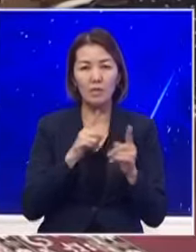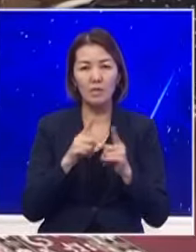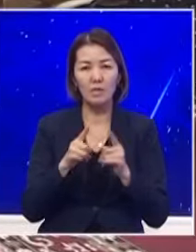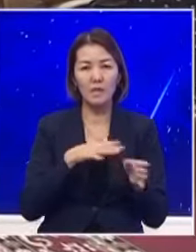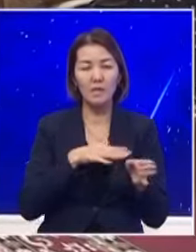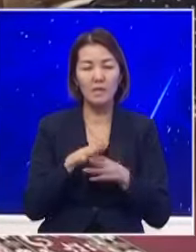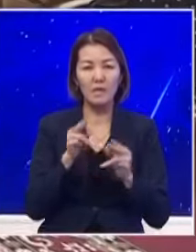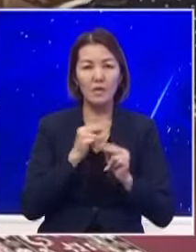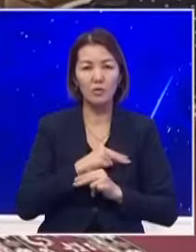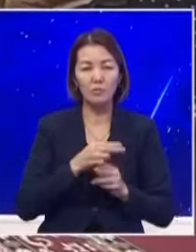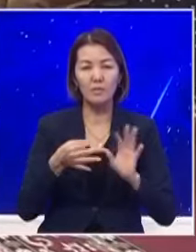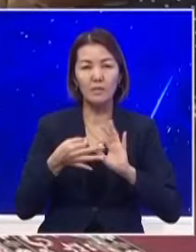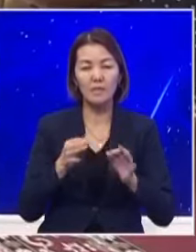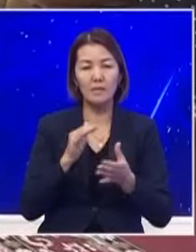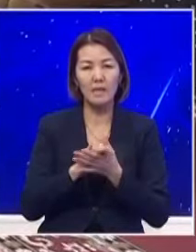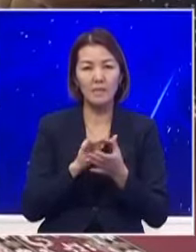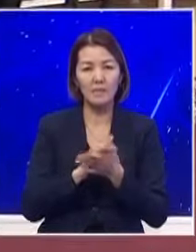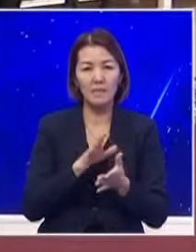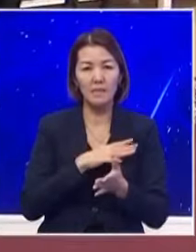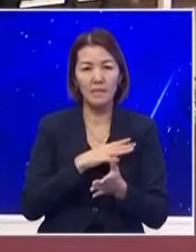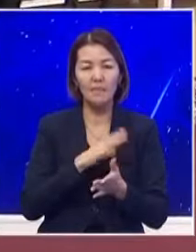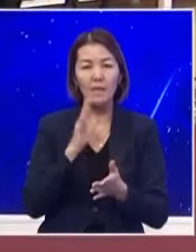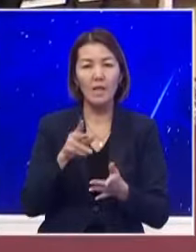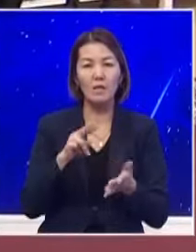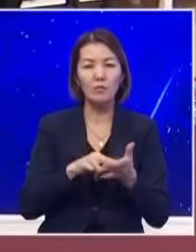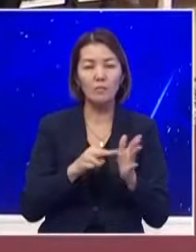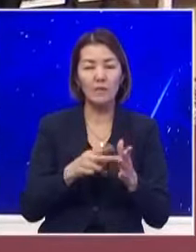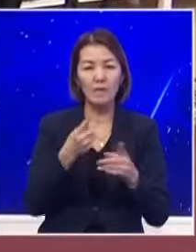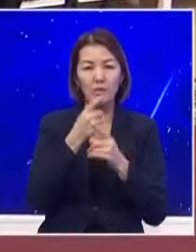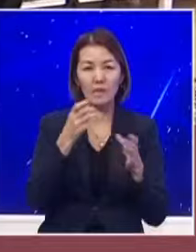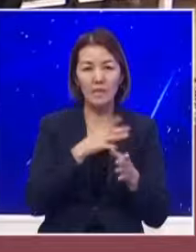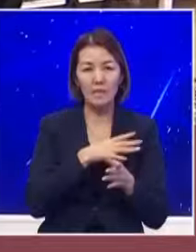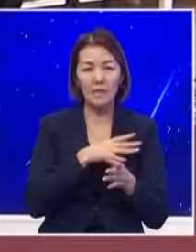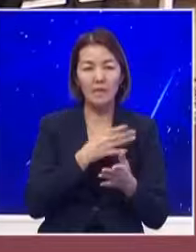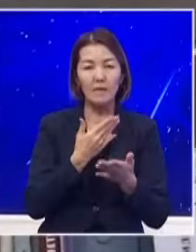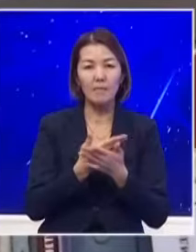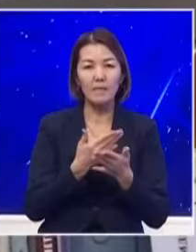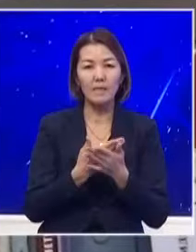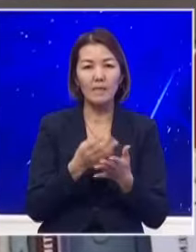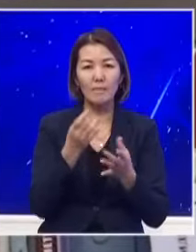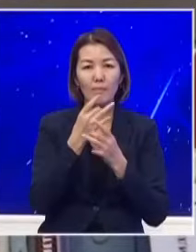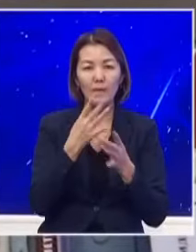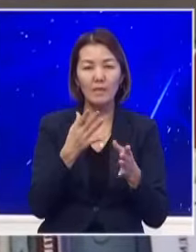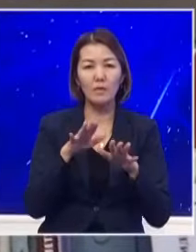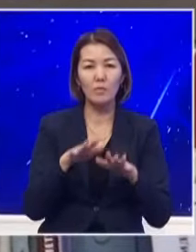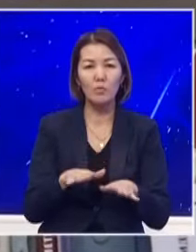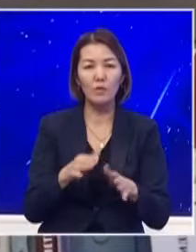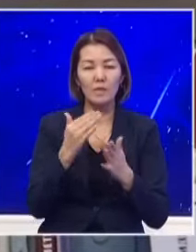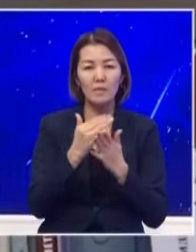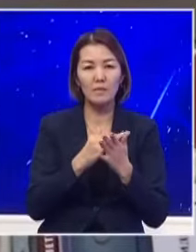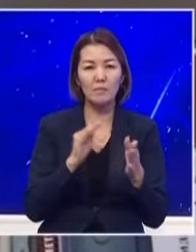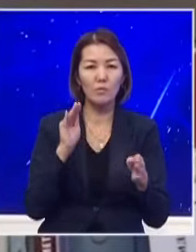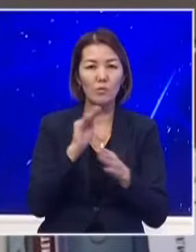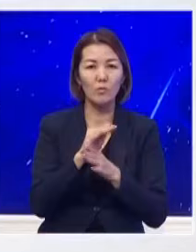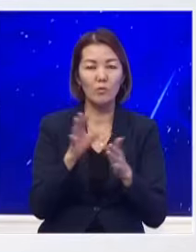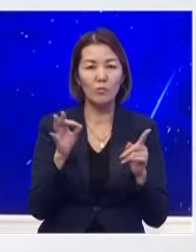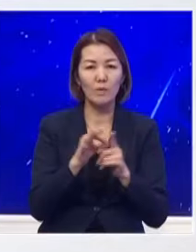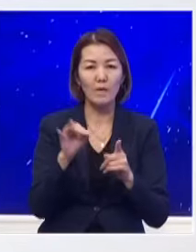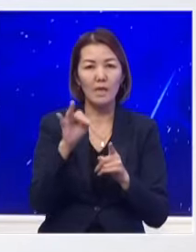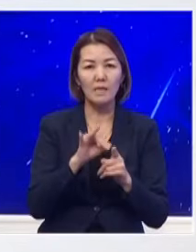атқарған жұмыстарын жан-жақты таныстырды. Сонымен қатар алдағы жоспарларын жариялады. Мәселен, биыл мәдени орындардың тізімін толықтыру